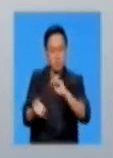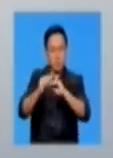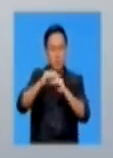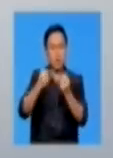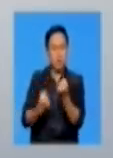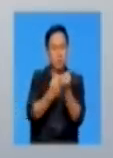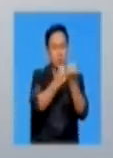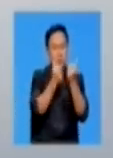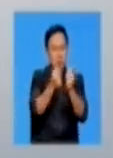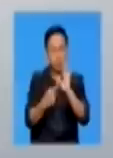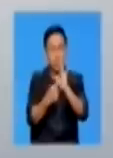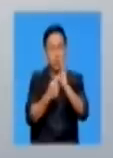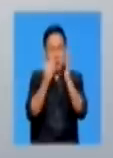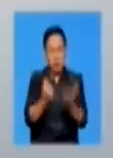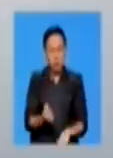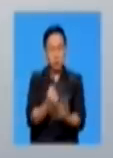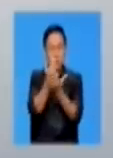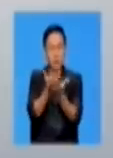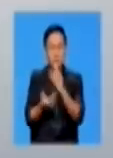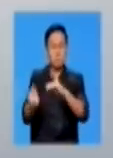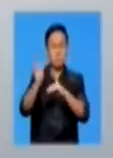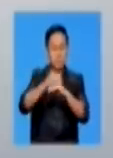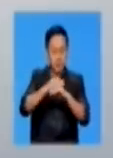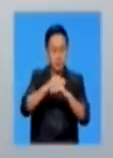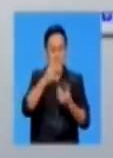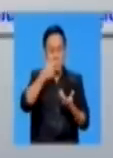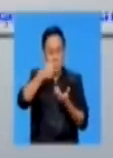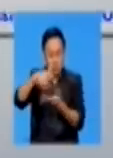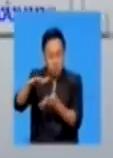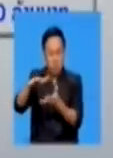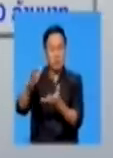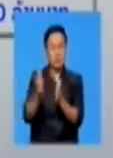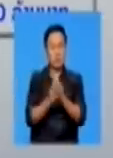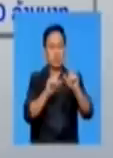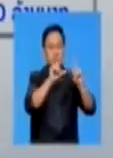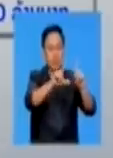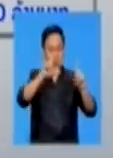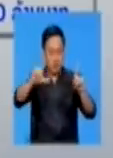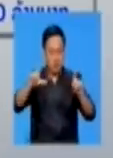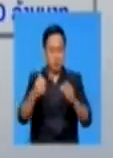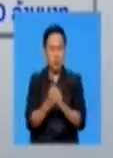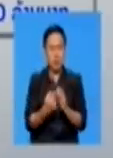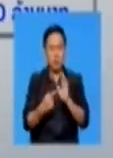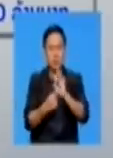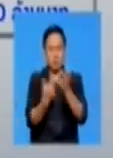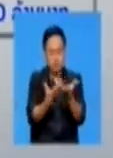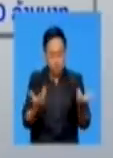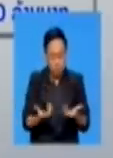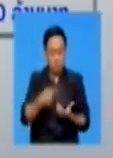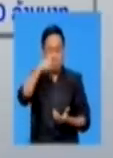ทั้งการเพิ่มรายได้จากการส่งออกกว่า1ล้านล้านบาทนะก็จะมีการเพิ่มการใช้วัสดุในประเทศราว 800 ล้านบา